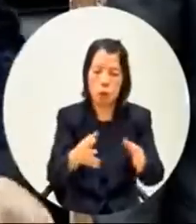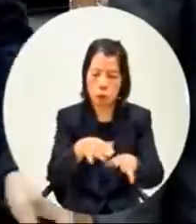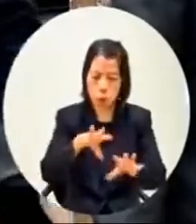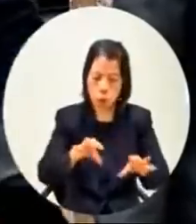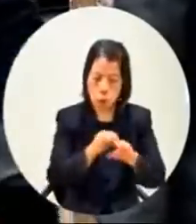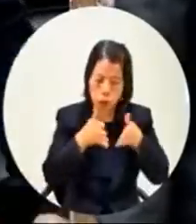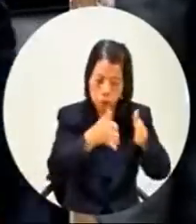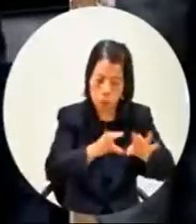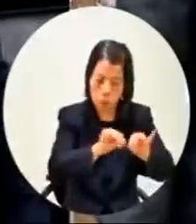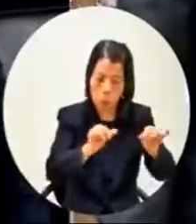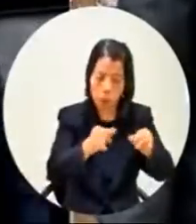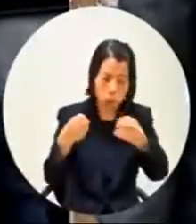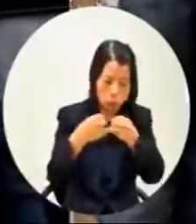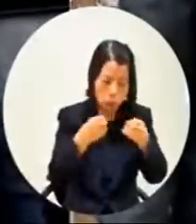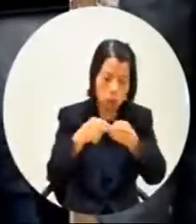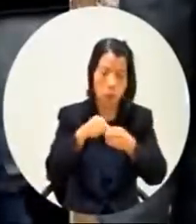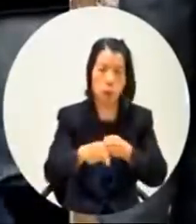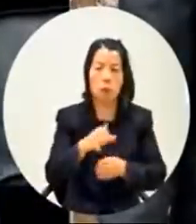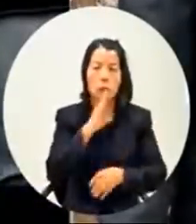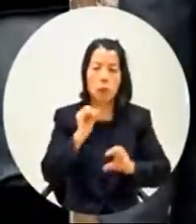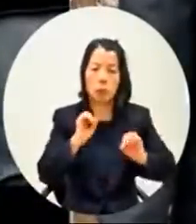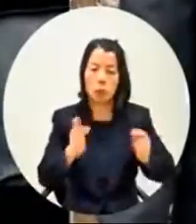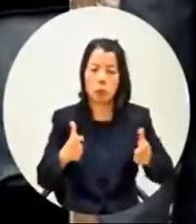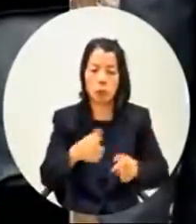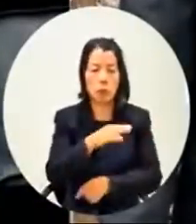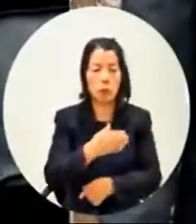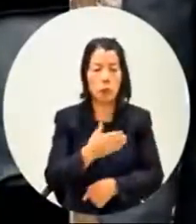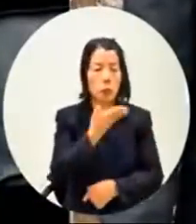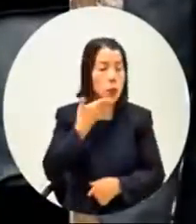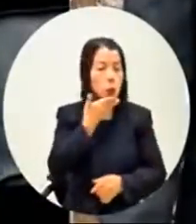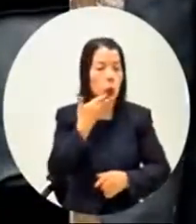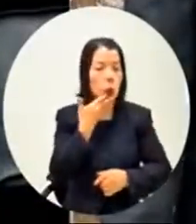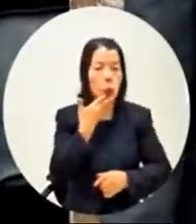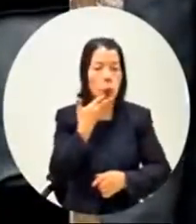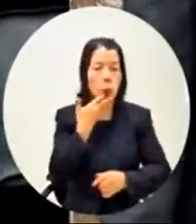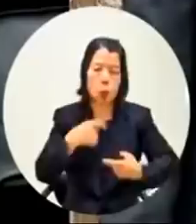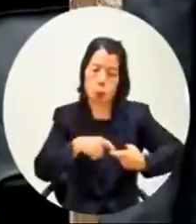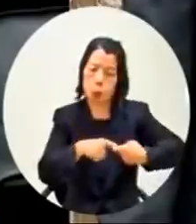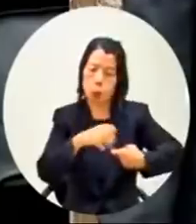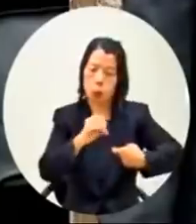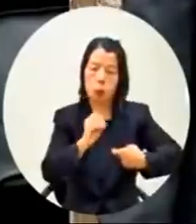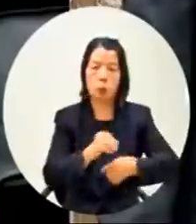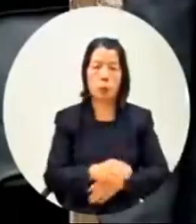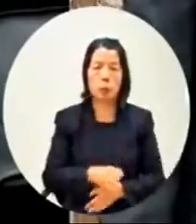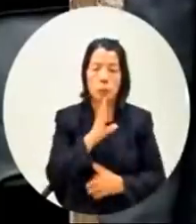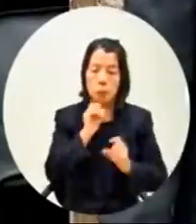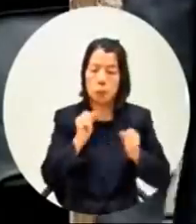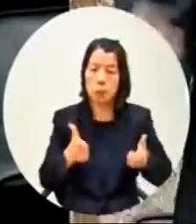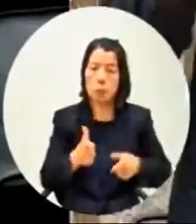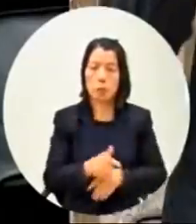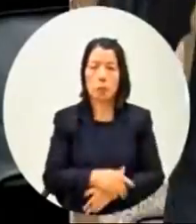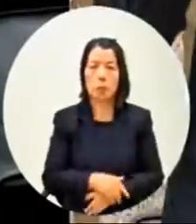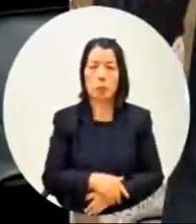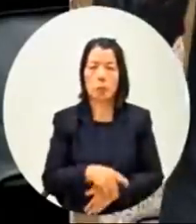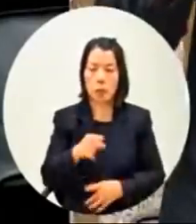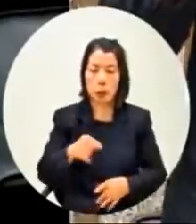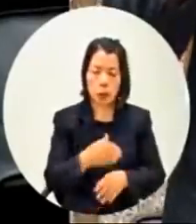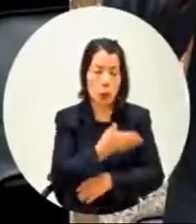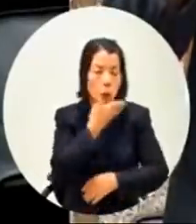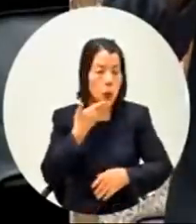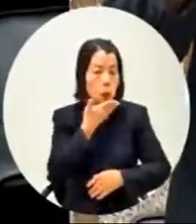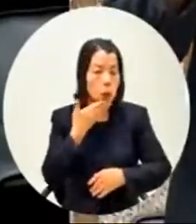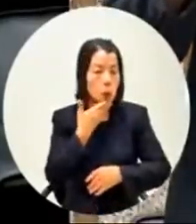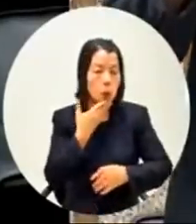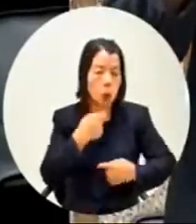你认为这是不是就是一个图利的一个有图利的问题，是还是不是？ 他图利刚才讲过，